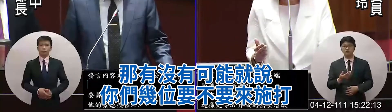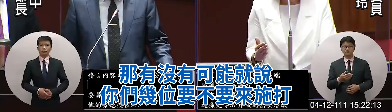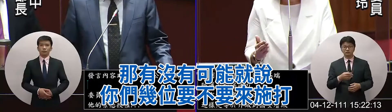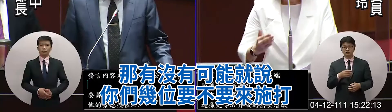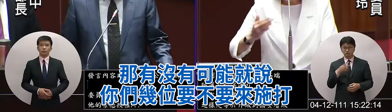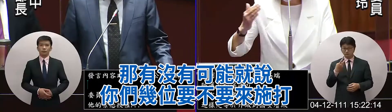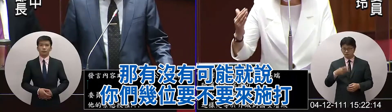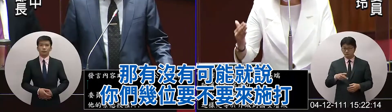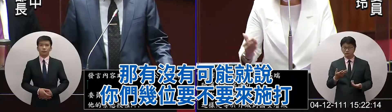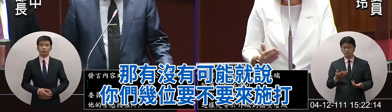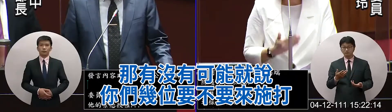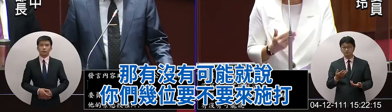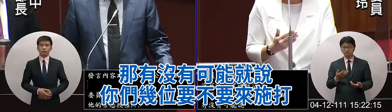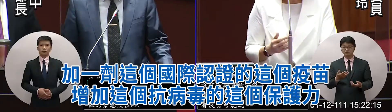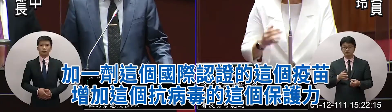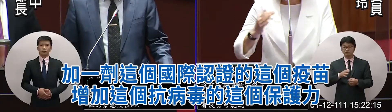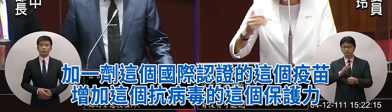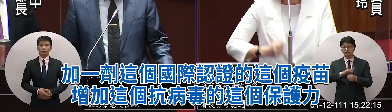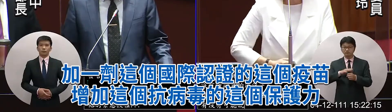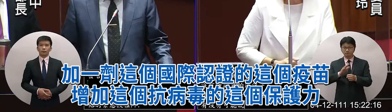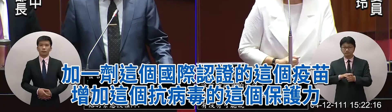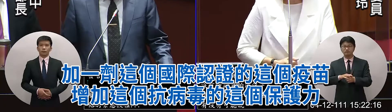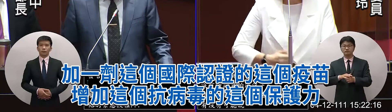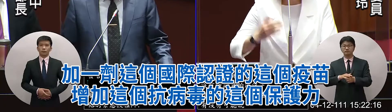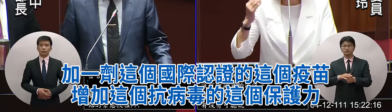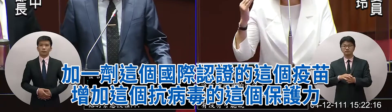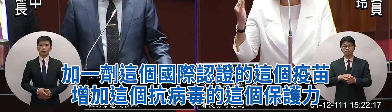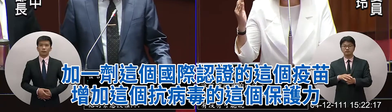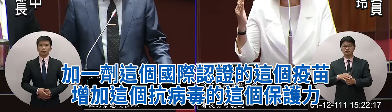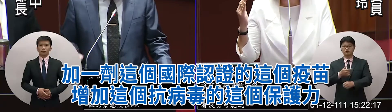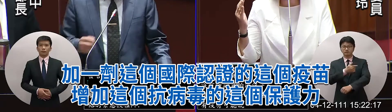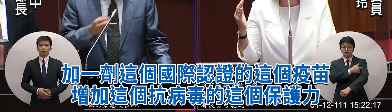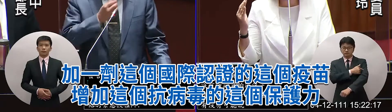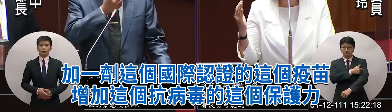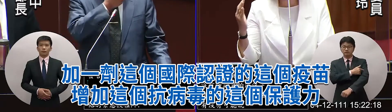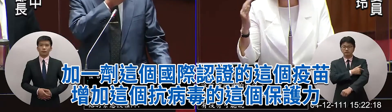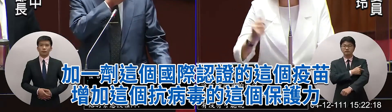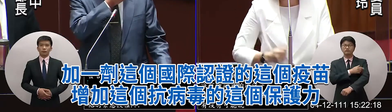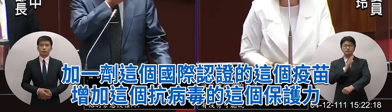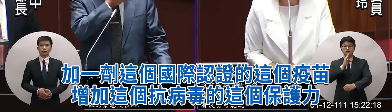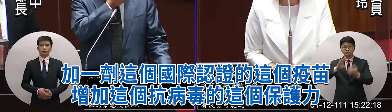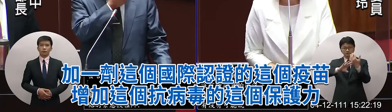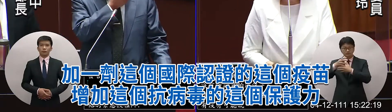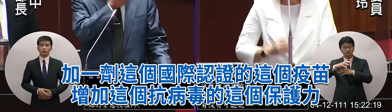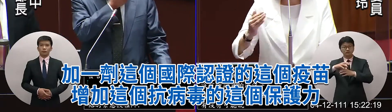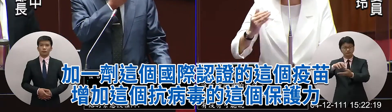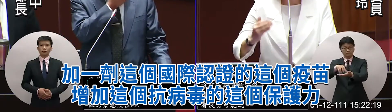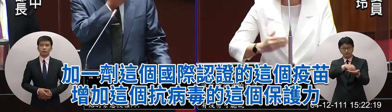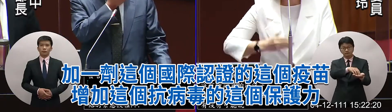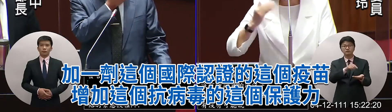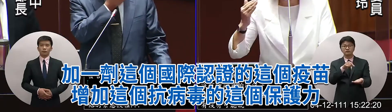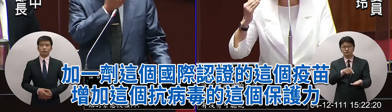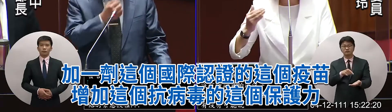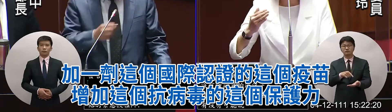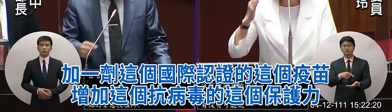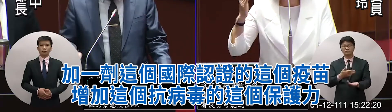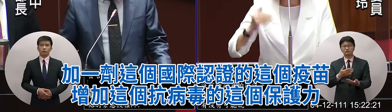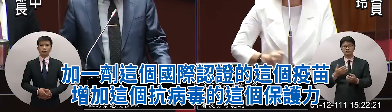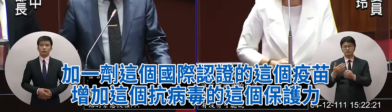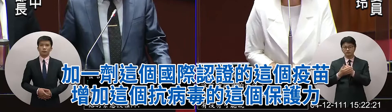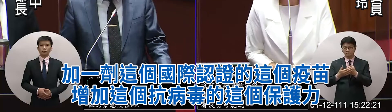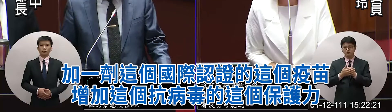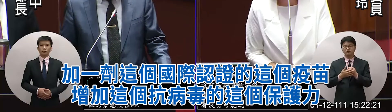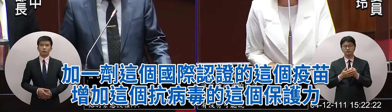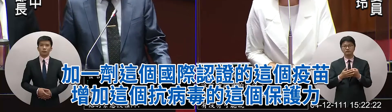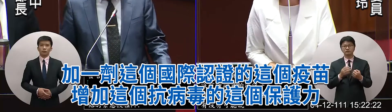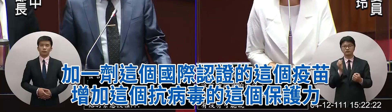不要来施打加一剂这个国际认证的这个疫苗，增加这个抗这个病